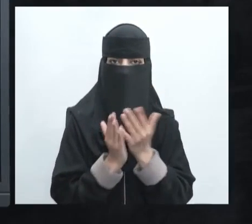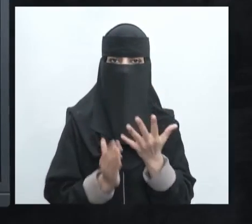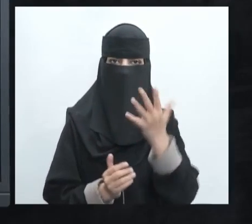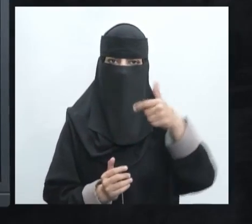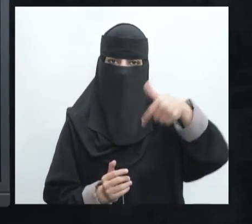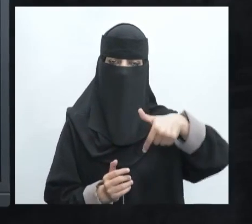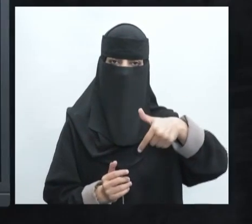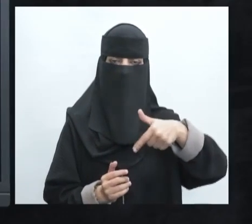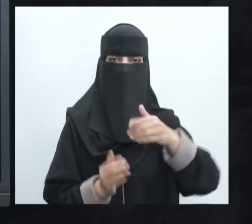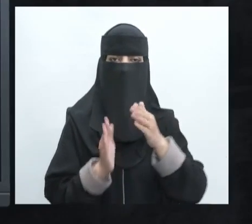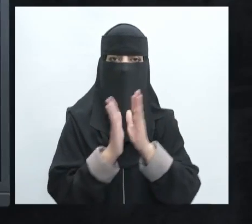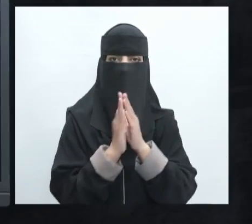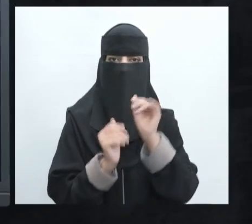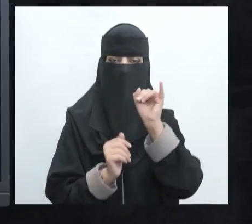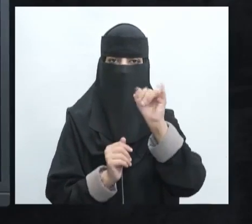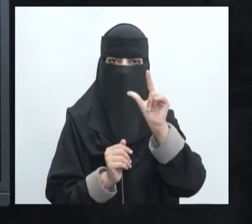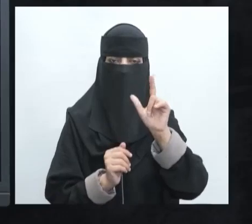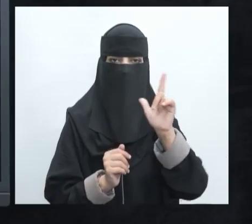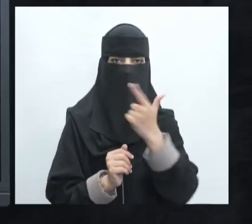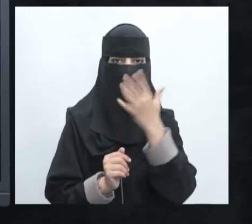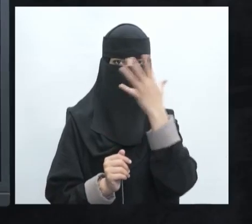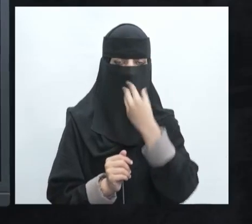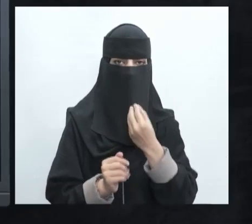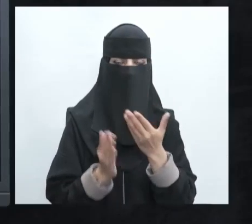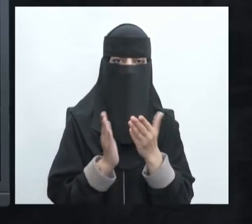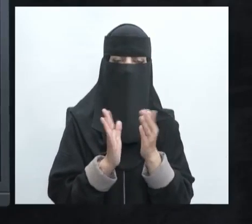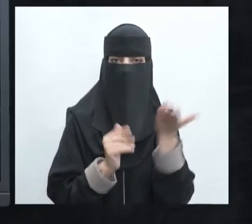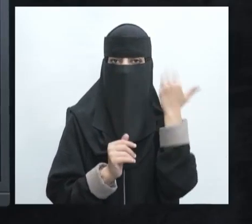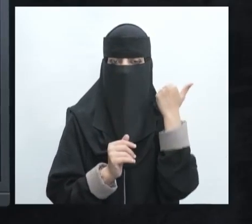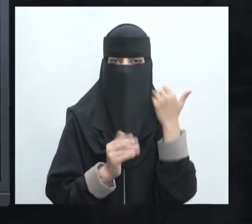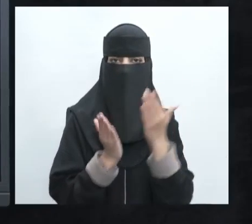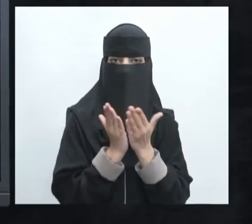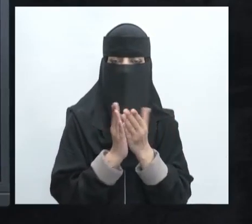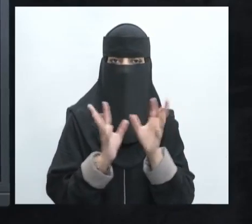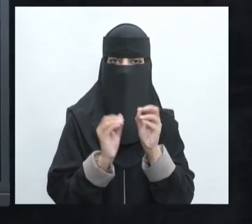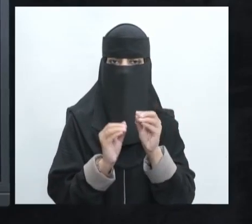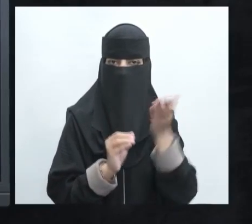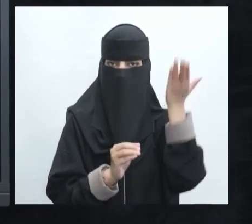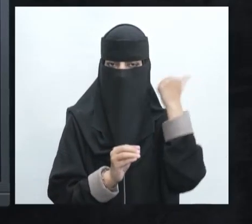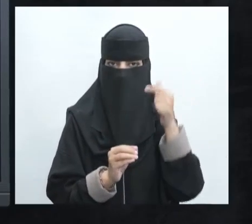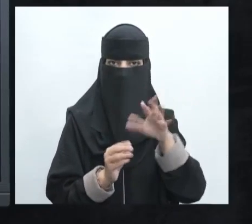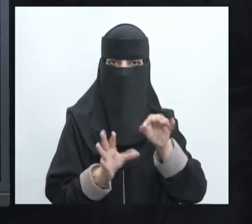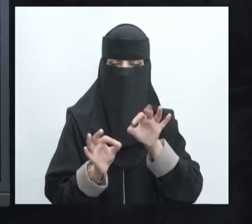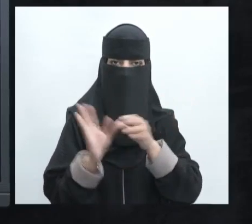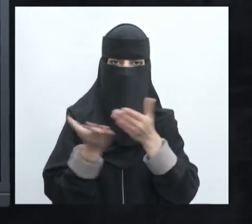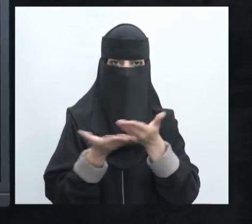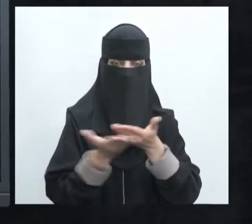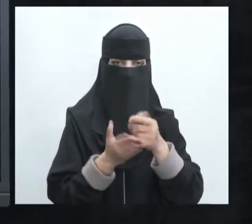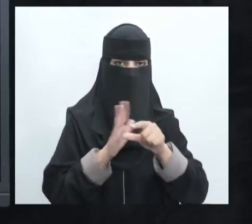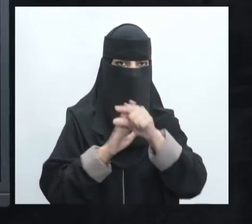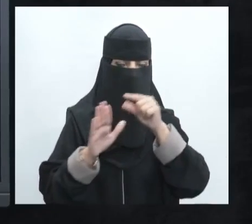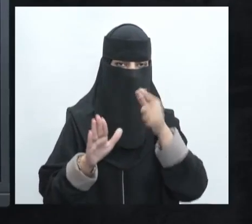مادة لغتي الجميلة. كنا في الأيام التي مضت أو في الحصص التي مضت قد تناولنا